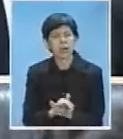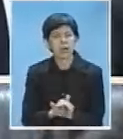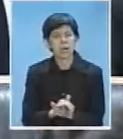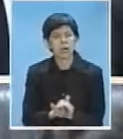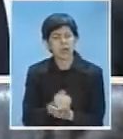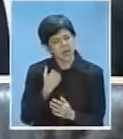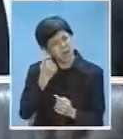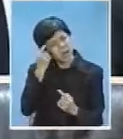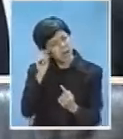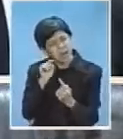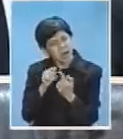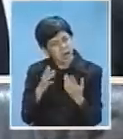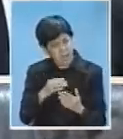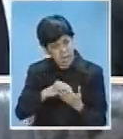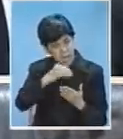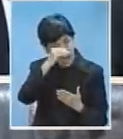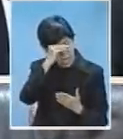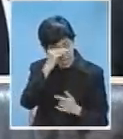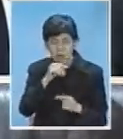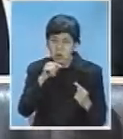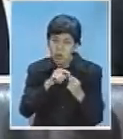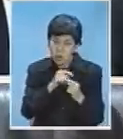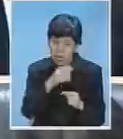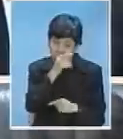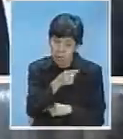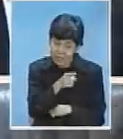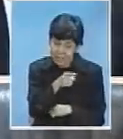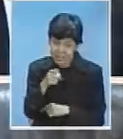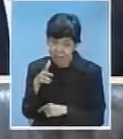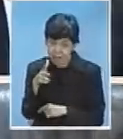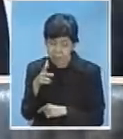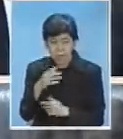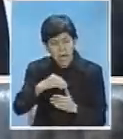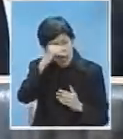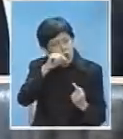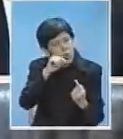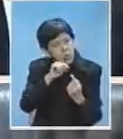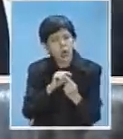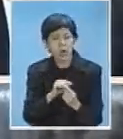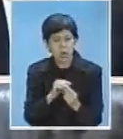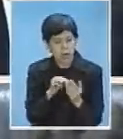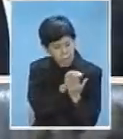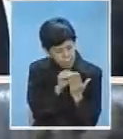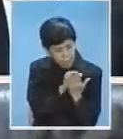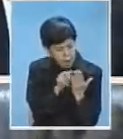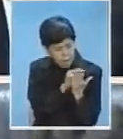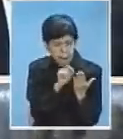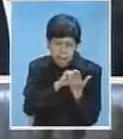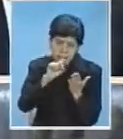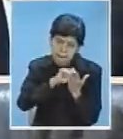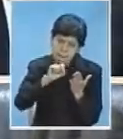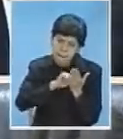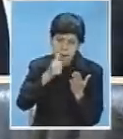ทำไมเราไม่เน้นว่าเด็กในช่วงชั้นนี้เนี่ยควรจะเรียนเฉพาะให้อ่านออกเขียน